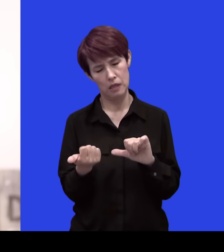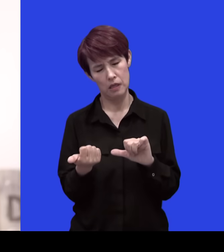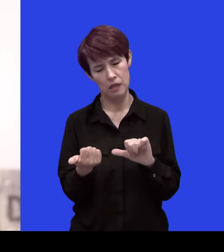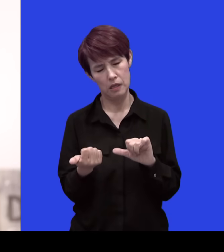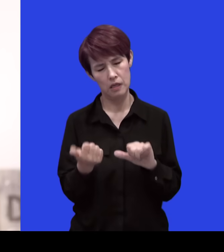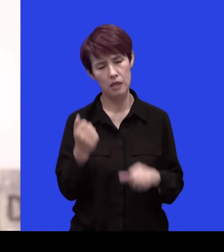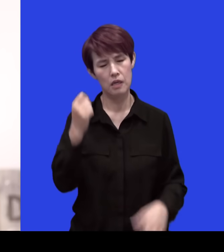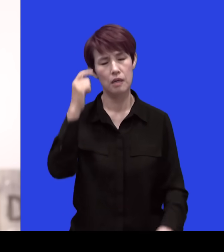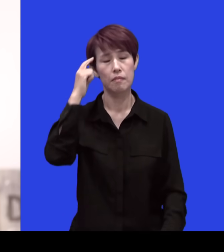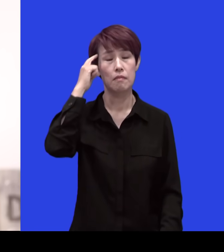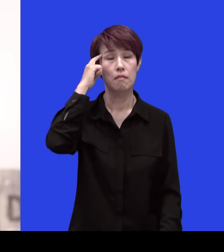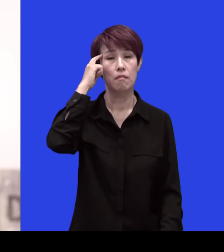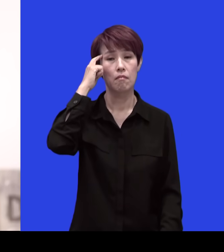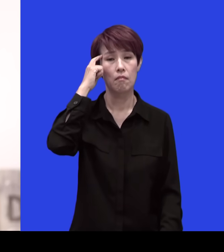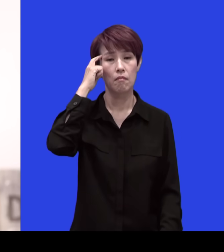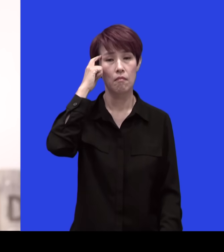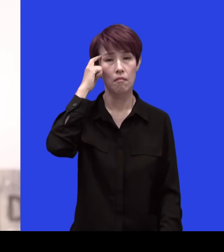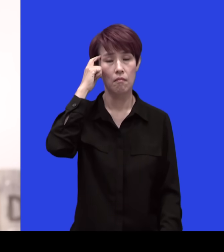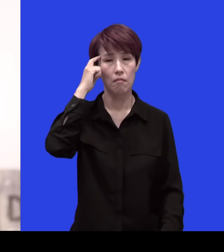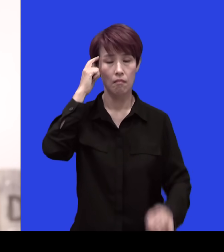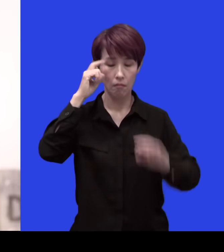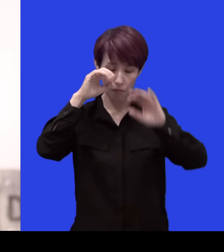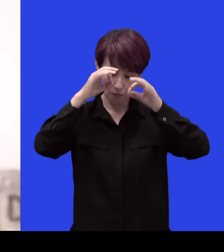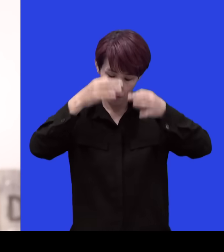하는 느낌을 가지면서 내 속에는,